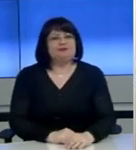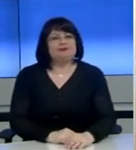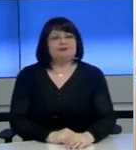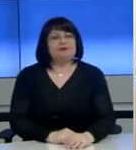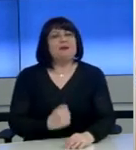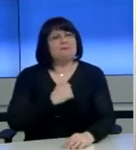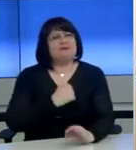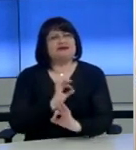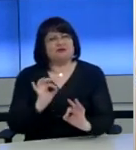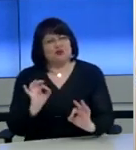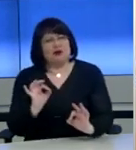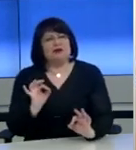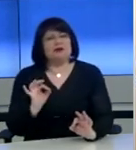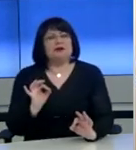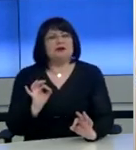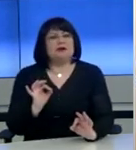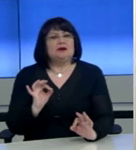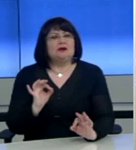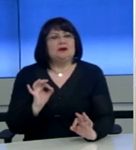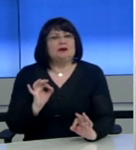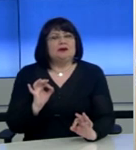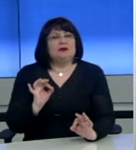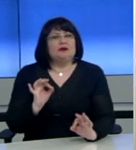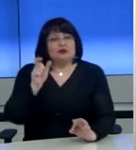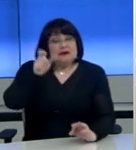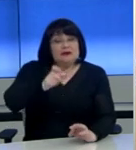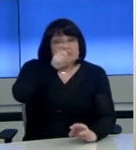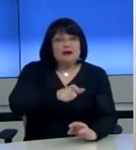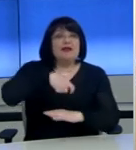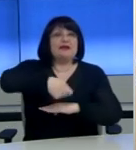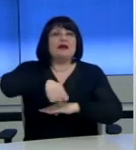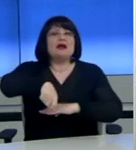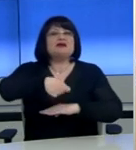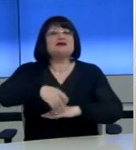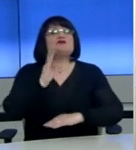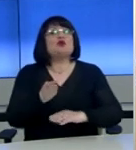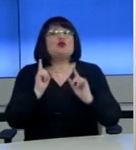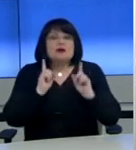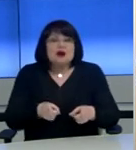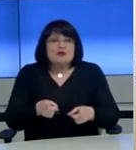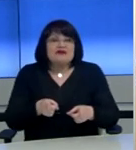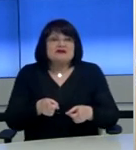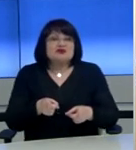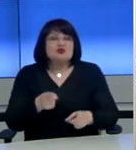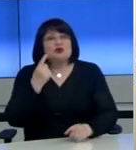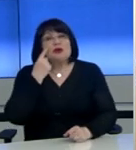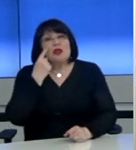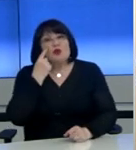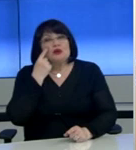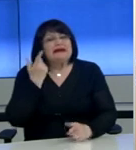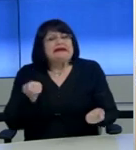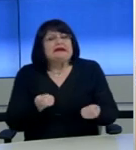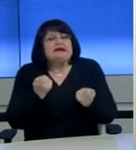Είμαι σίγουρος ότι οι ίδιοι δικαστές αυτής της χώρας μπορούν να κρίνουν ό,τι